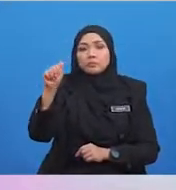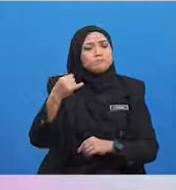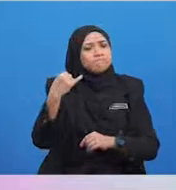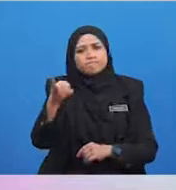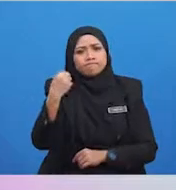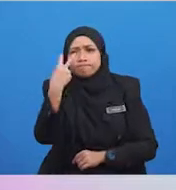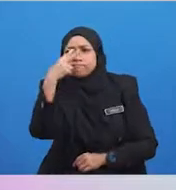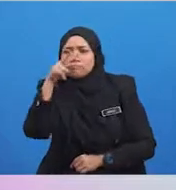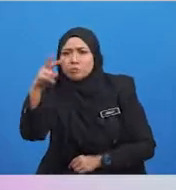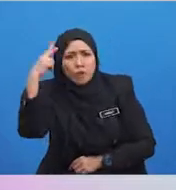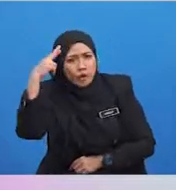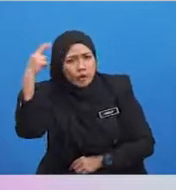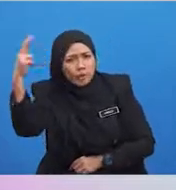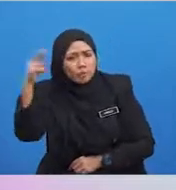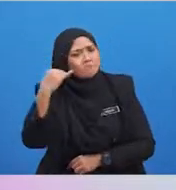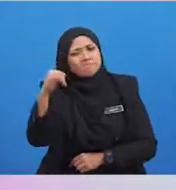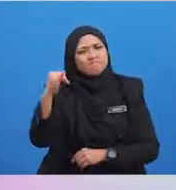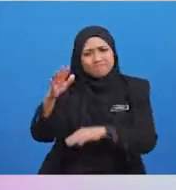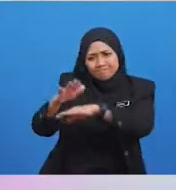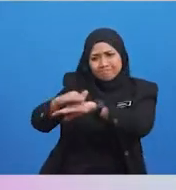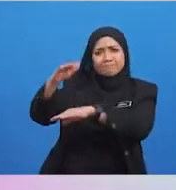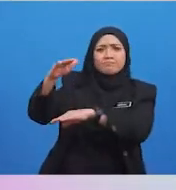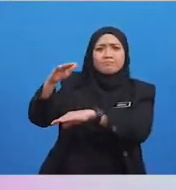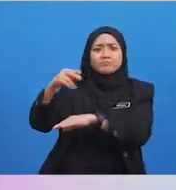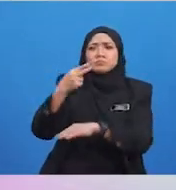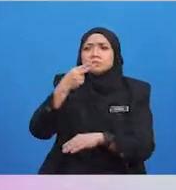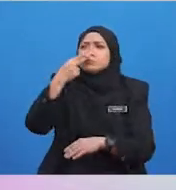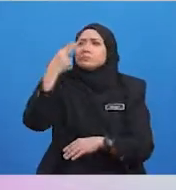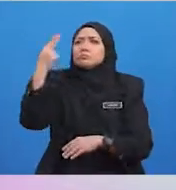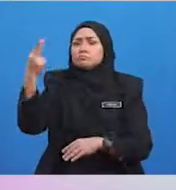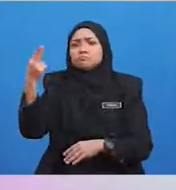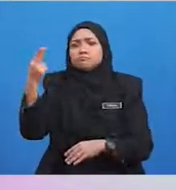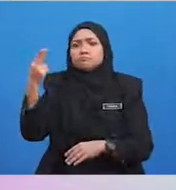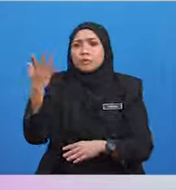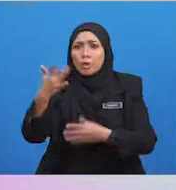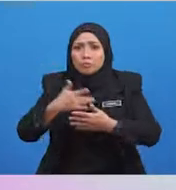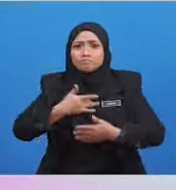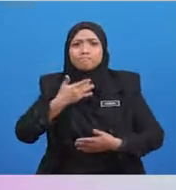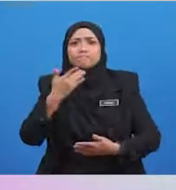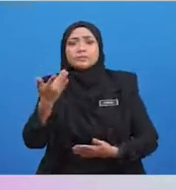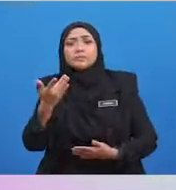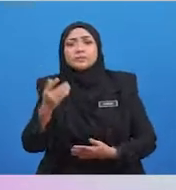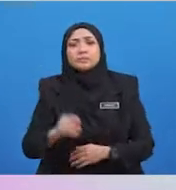dilihat, tidak dapat disentuh, tidak dapat dihidu mahupun dirasa.